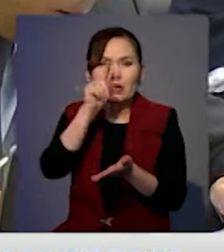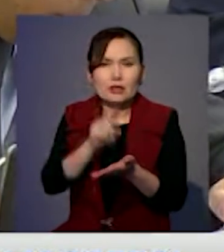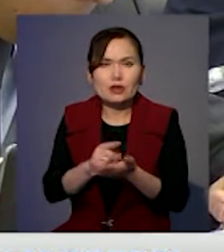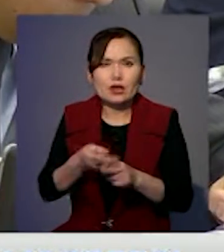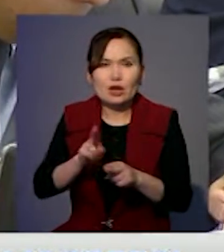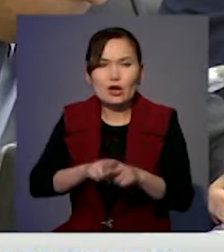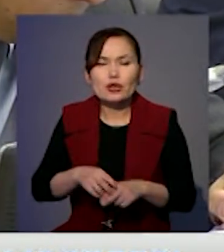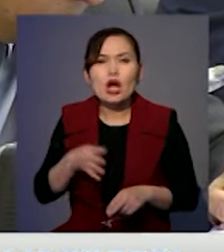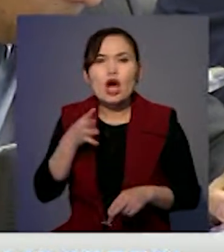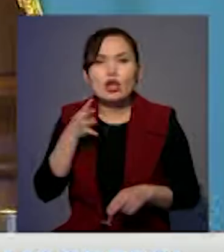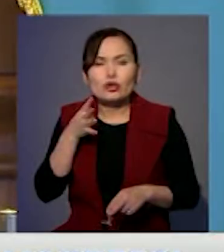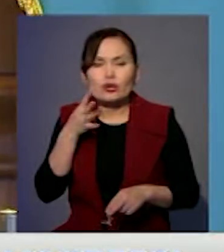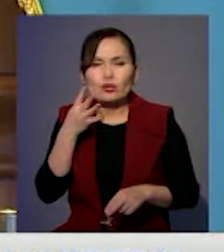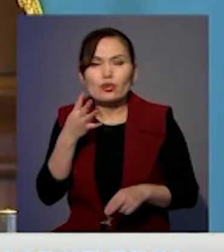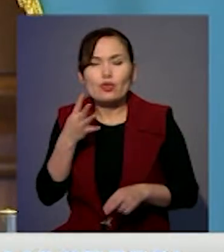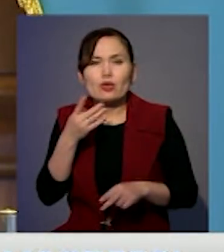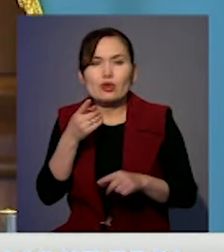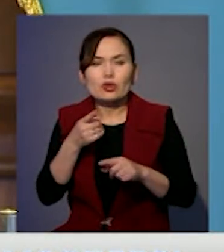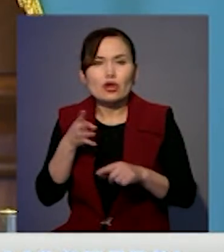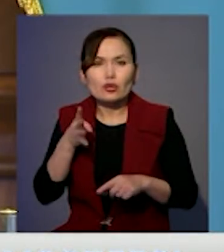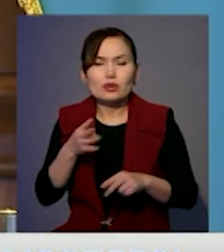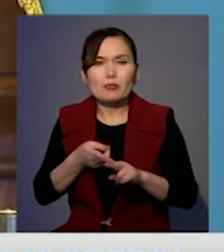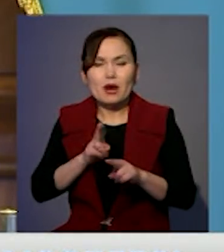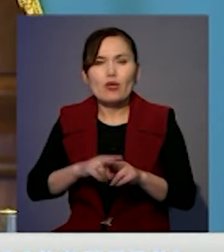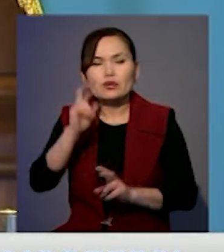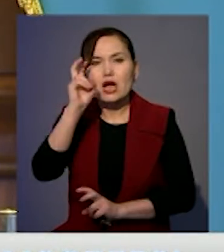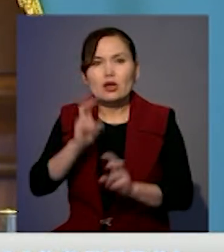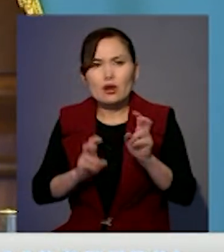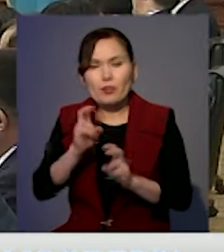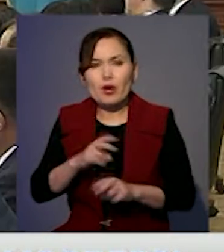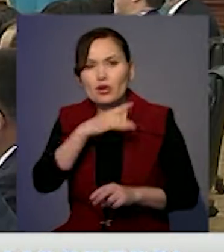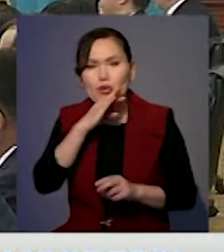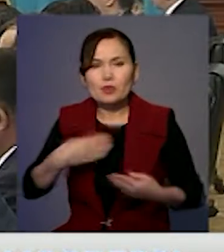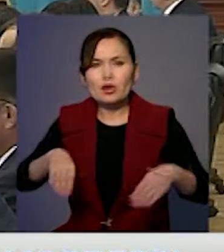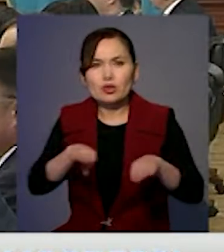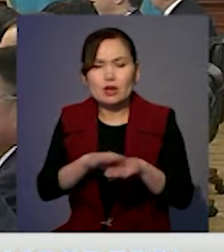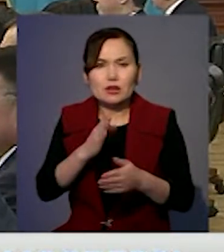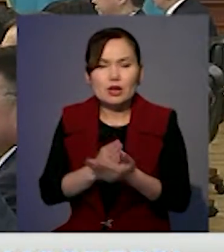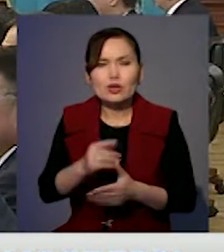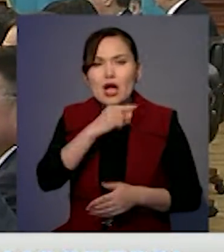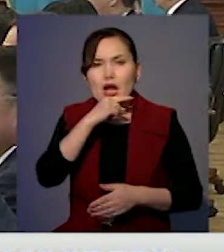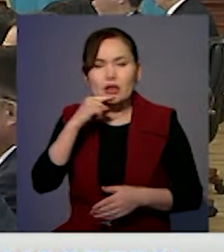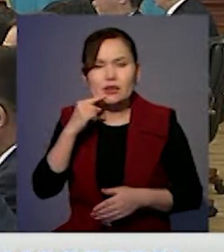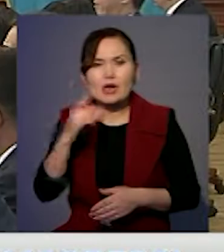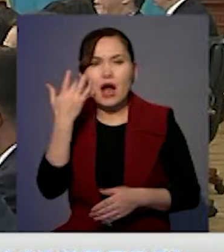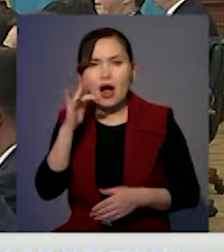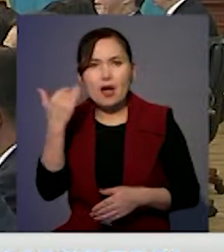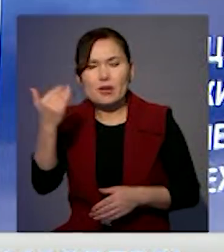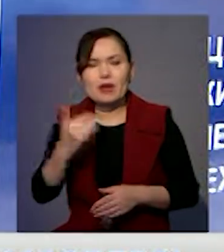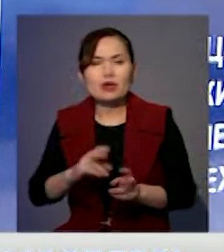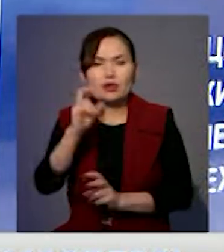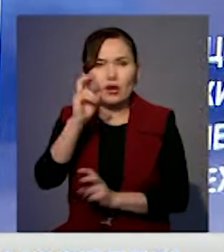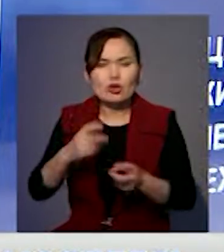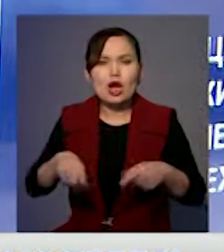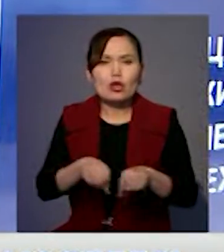4,5 мың өндіріс орны дағдарысқа ұшырайды. Ақшта 2 мың, Ресейде 1000-ға жуық мекеме жабылады. Соған қарамастан, бұл елдерде ішкі жалпы